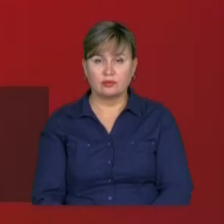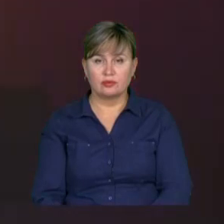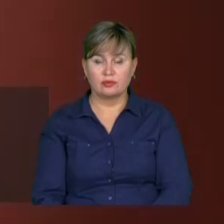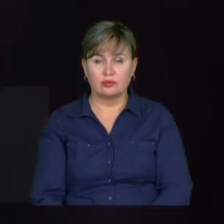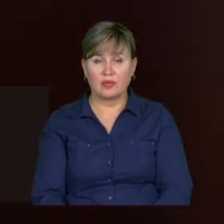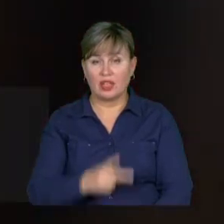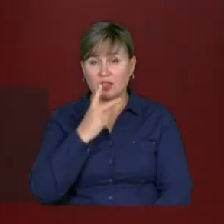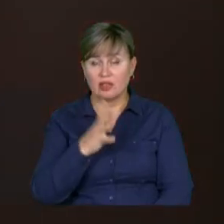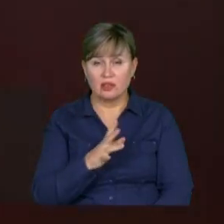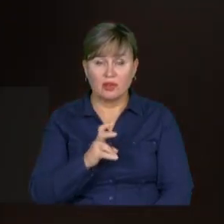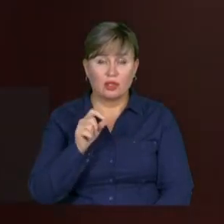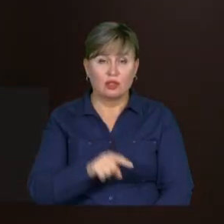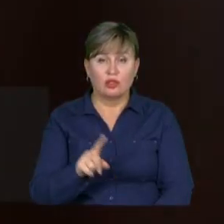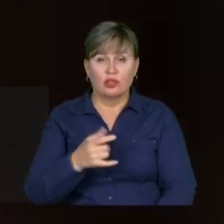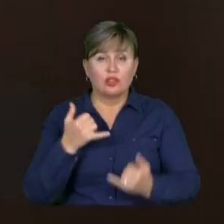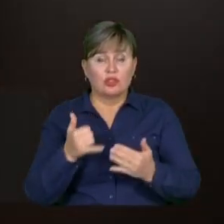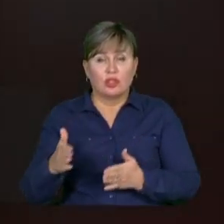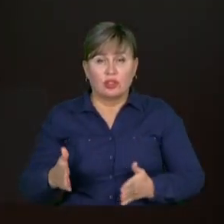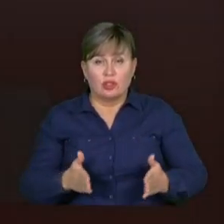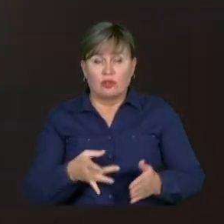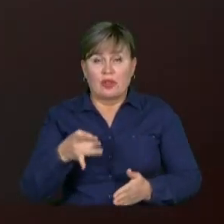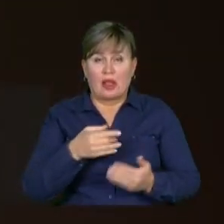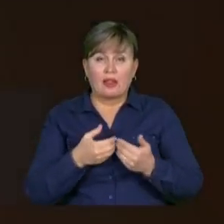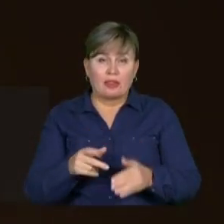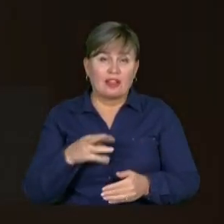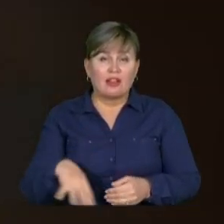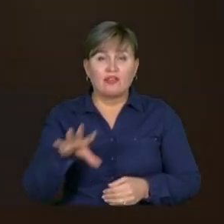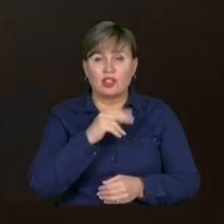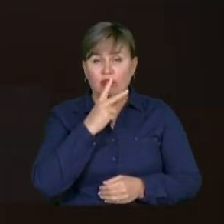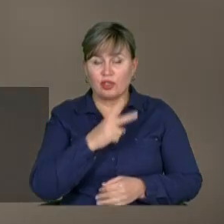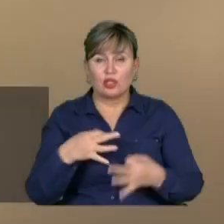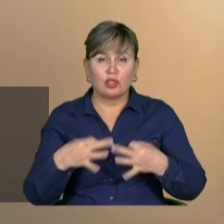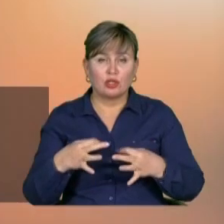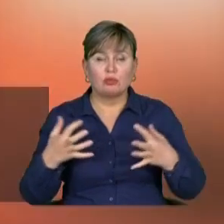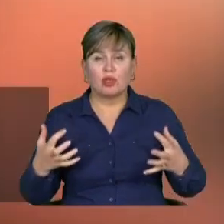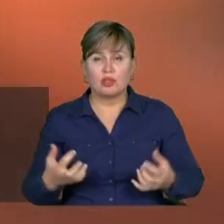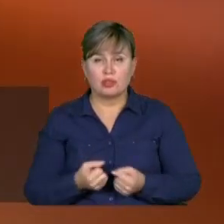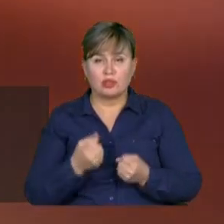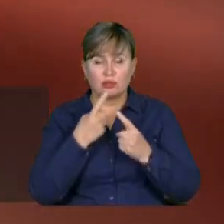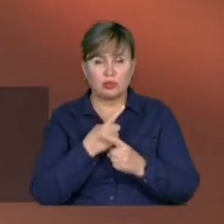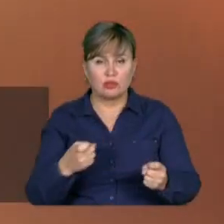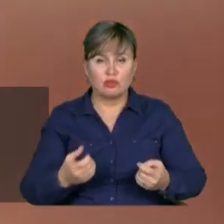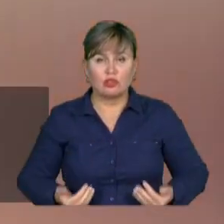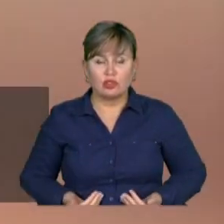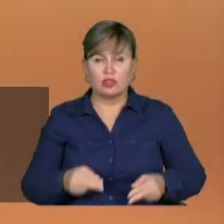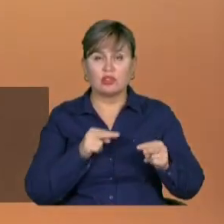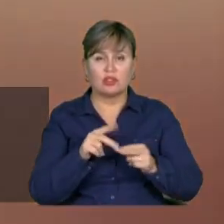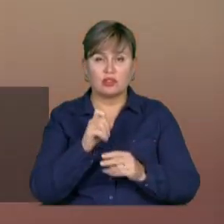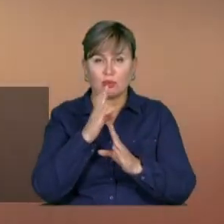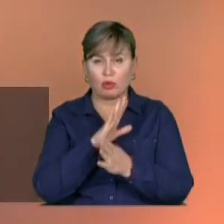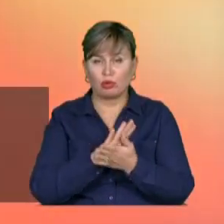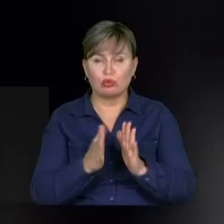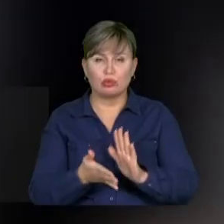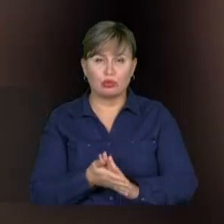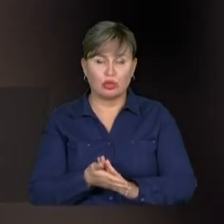сразу! Несмотря на то, что сейчас дороги в регионе открыты для всех видов транспорта, спасатели призывают жителей следить за погодными